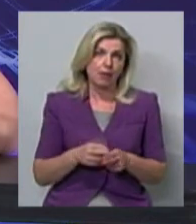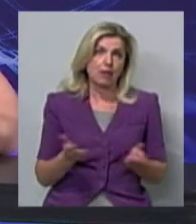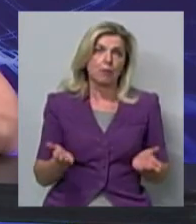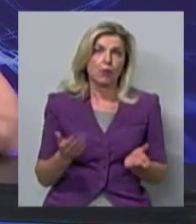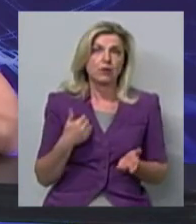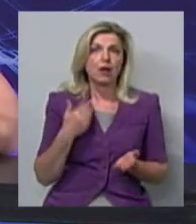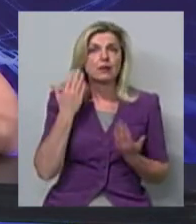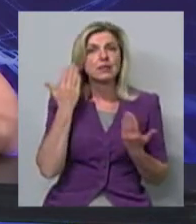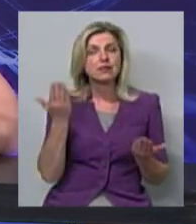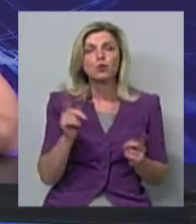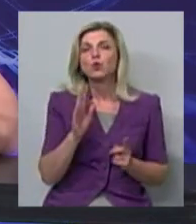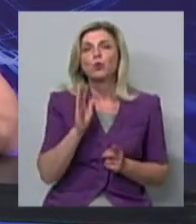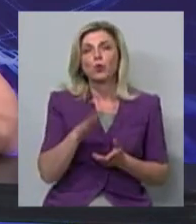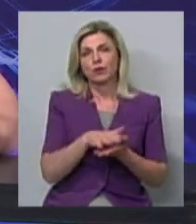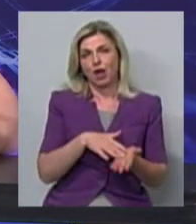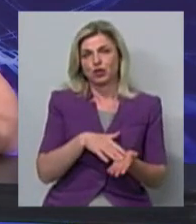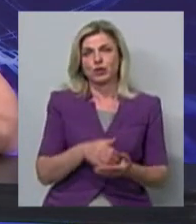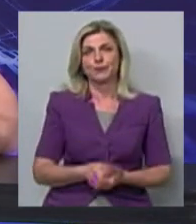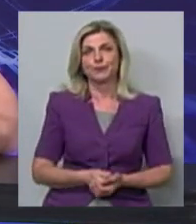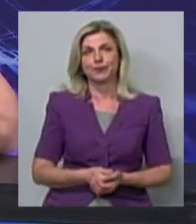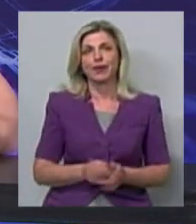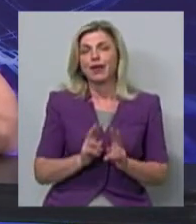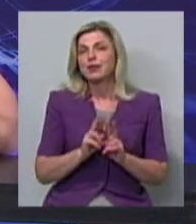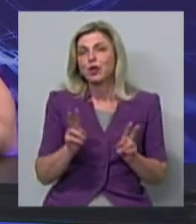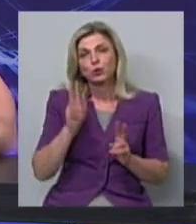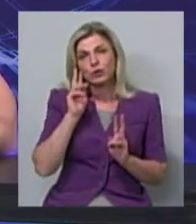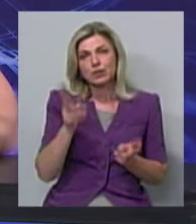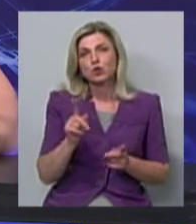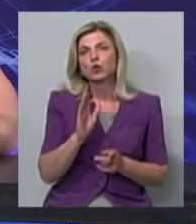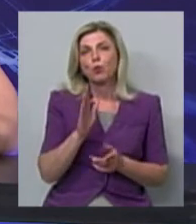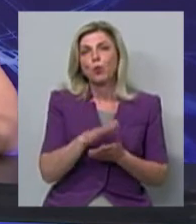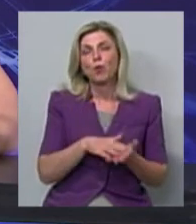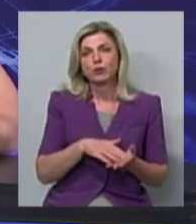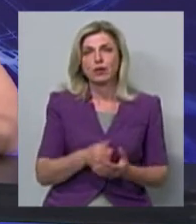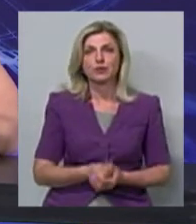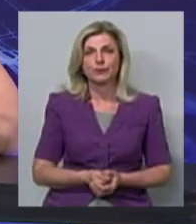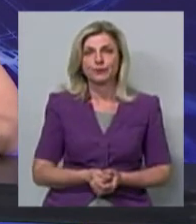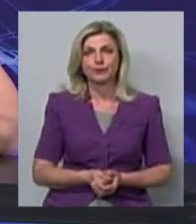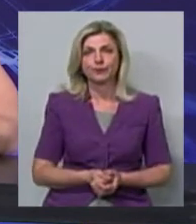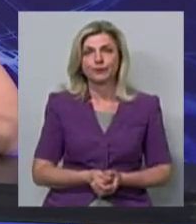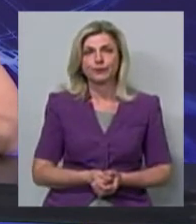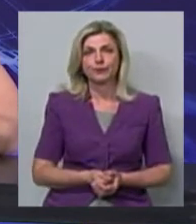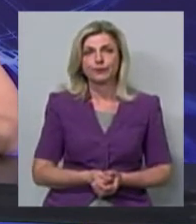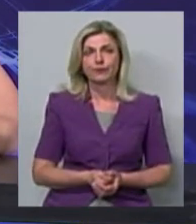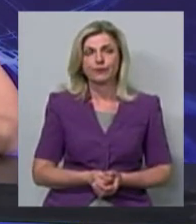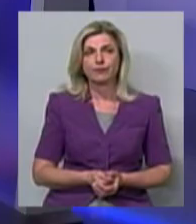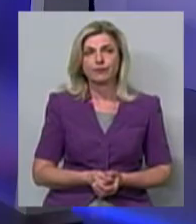мы не знаем, что будет дальше. Ну, никто не знает, что будет у подальшему. А скажите, будь ласка, Ольга Эдуардовна,